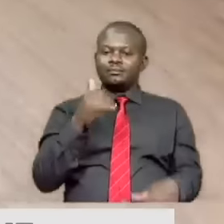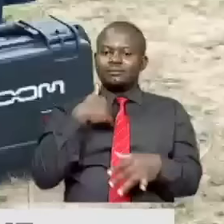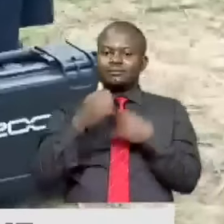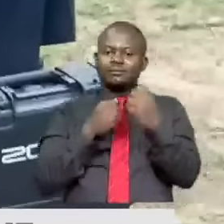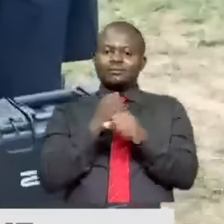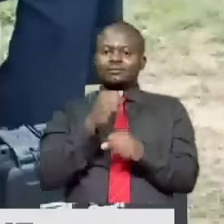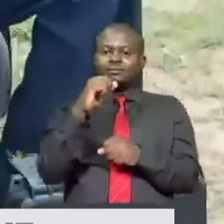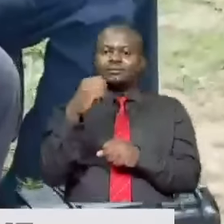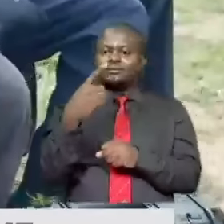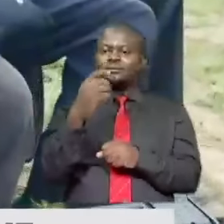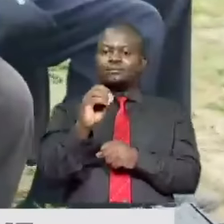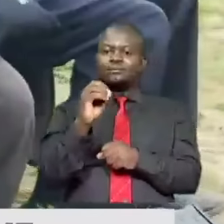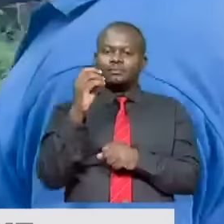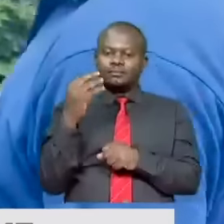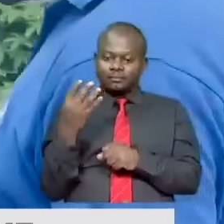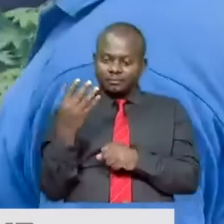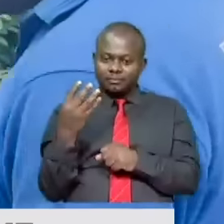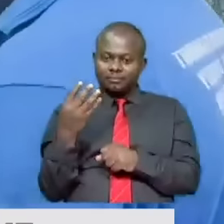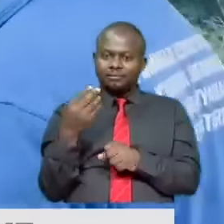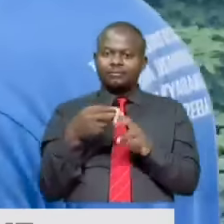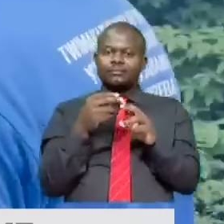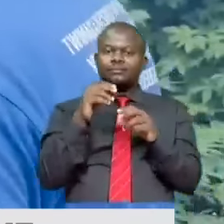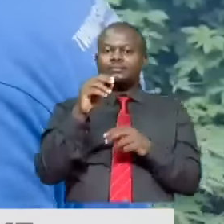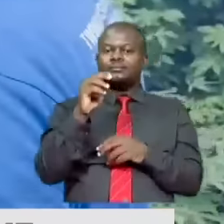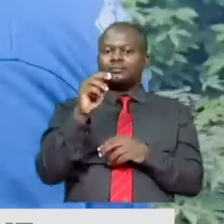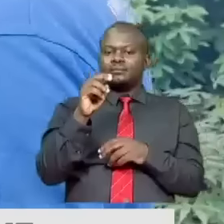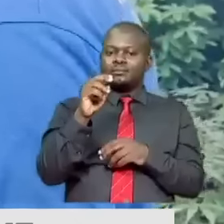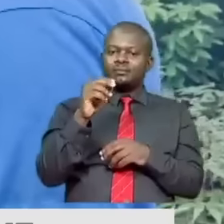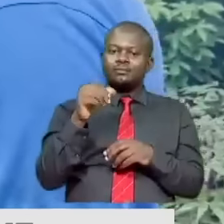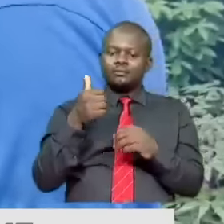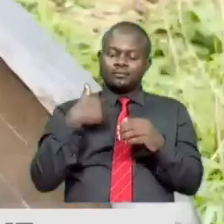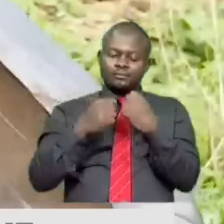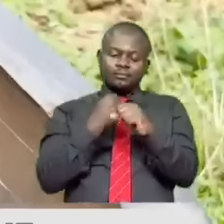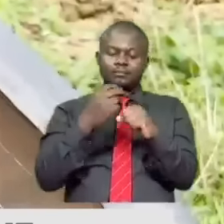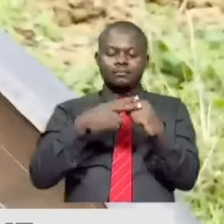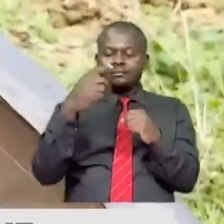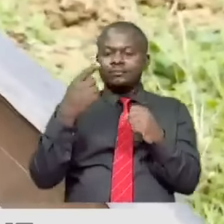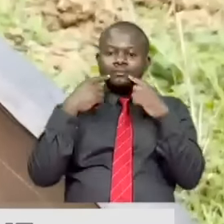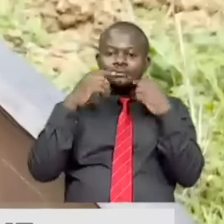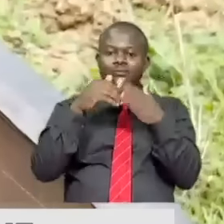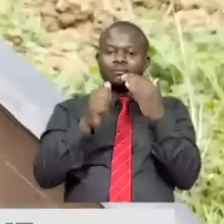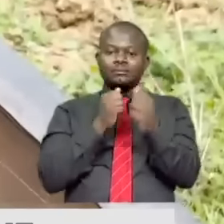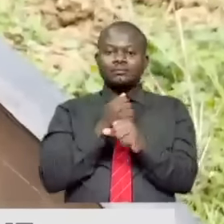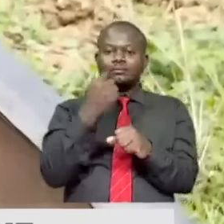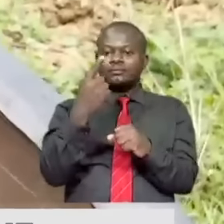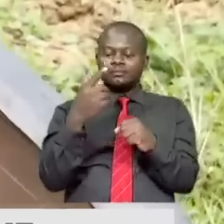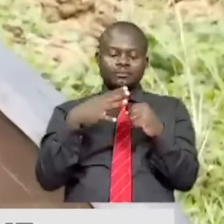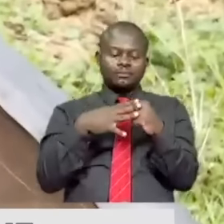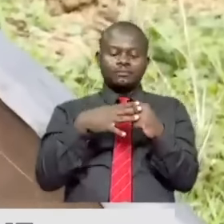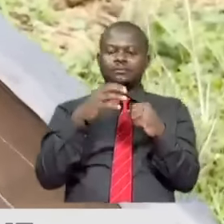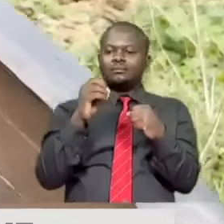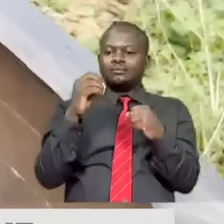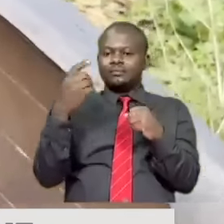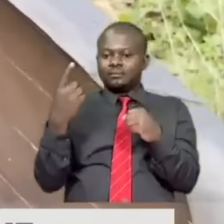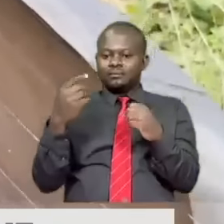ku 104 inanimiye Jean Pomuseni w'imyaka 71 bavuga ko mu 1991